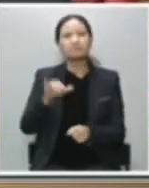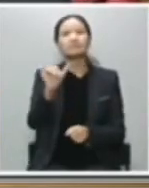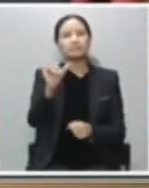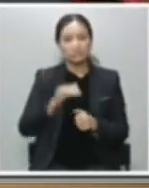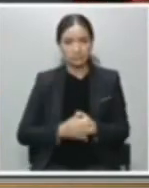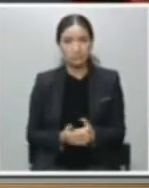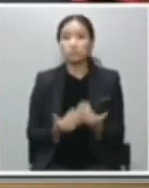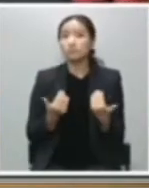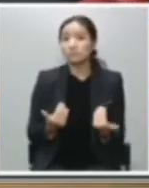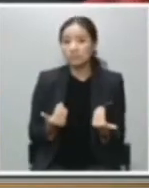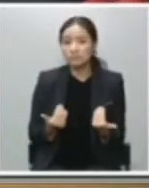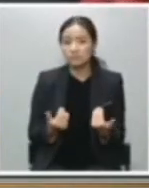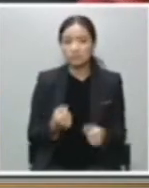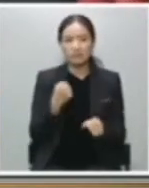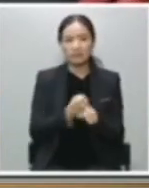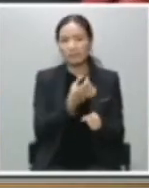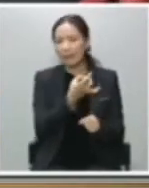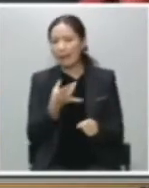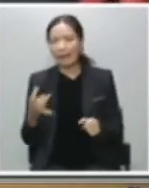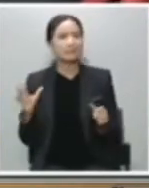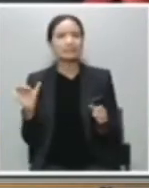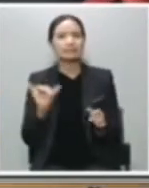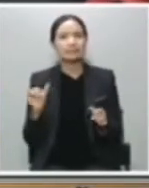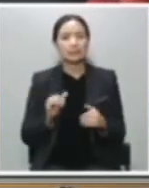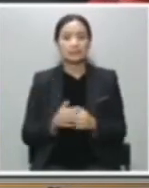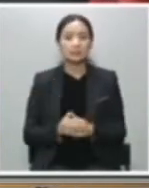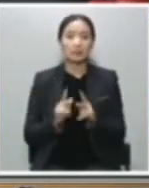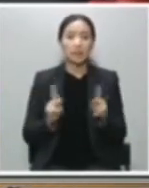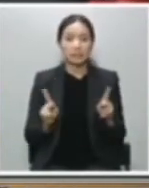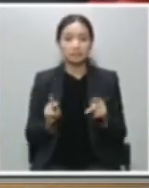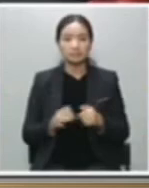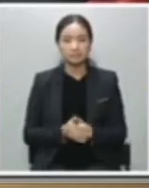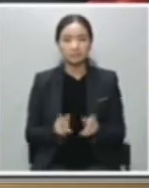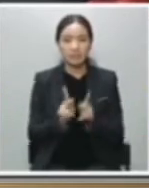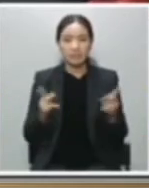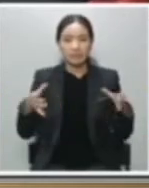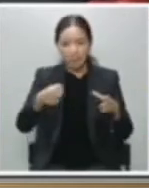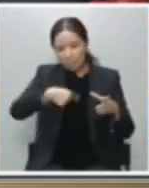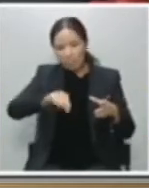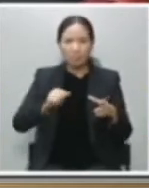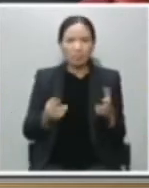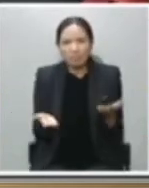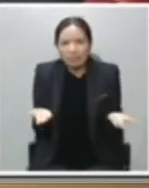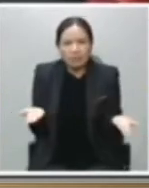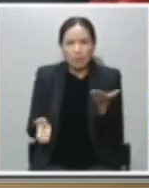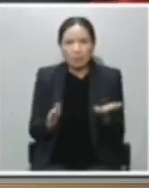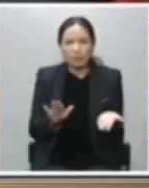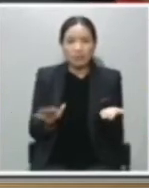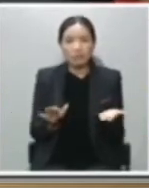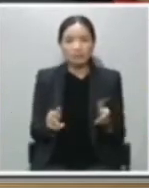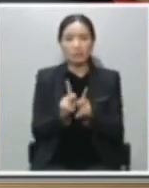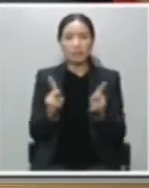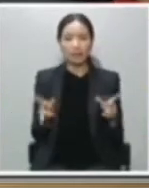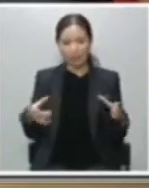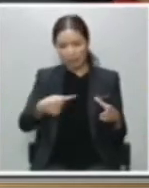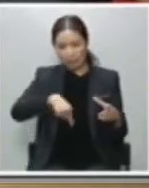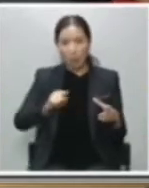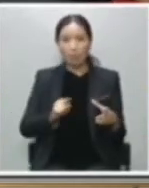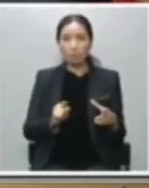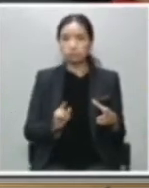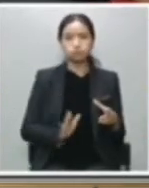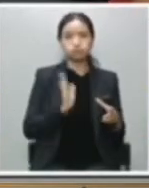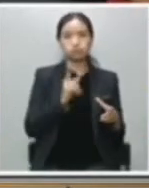วันนี้ยังไม่ได้ทำอะไรมากเลยกรรมาธิการก็ตั้งแต่กรรมาธิการมาล้อต่อแตะกรรมาธิการเป็นเรื่องเวลาไม่ได้ตั้งเล